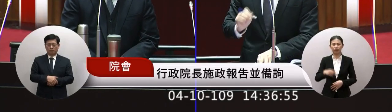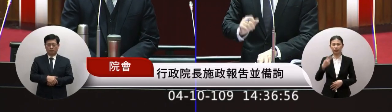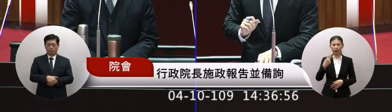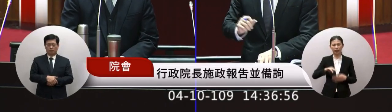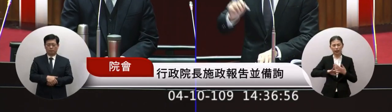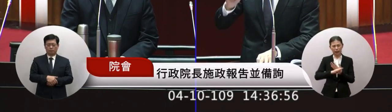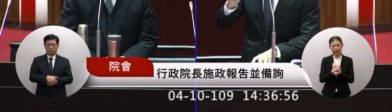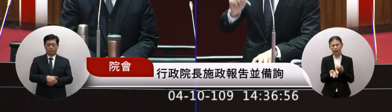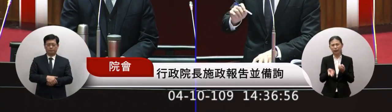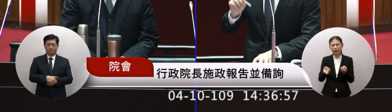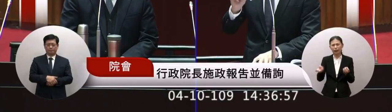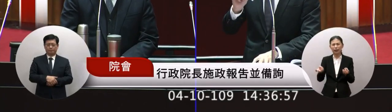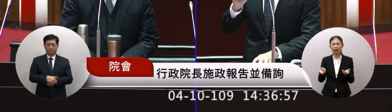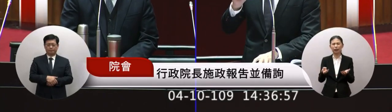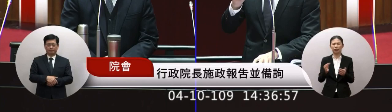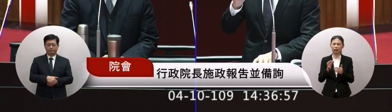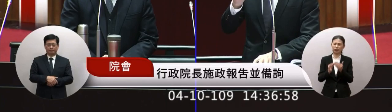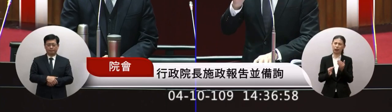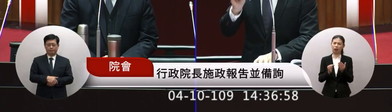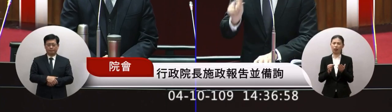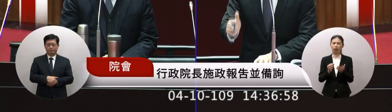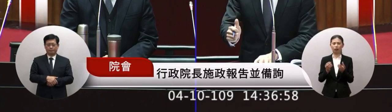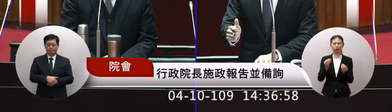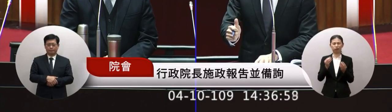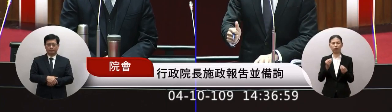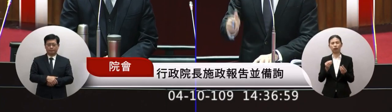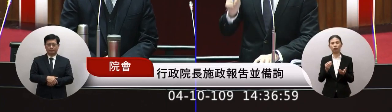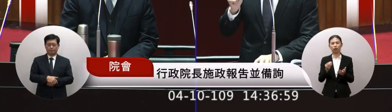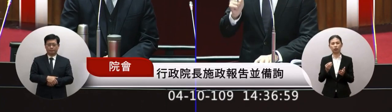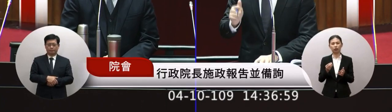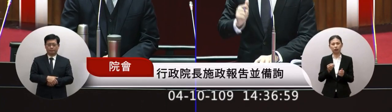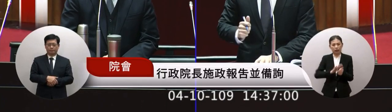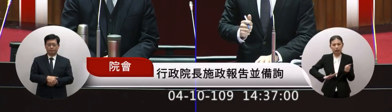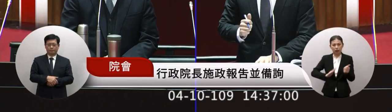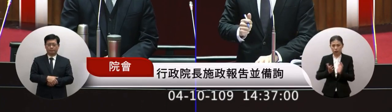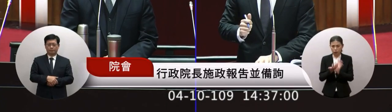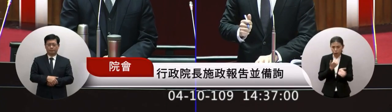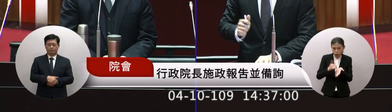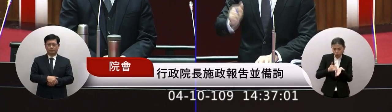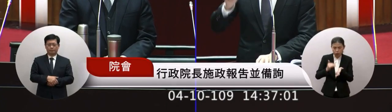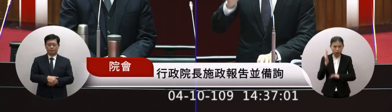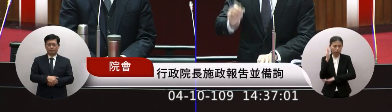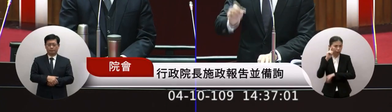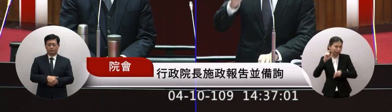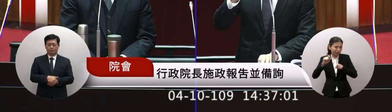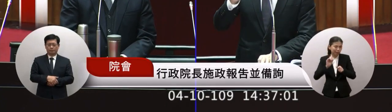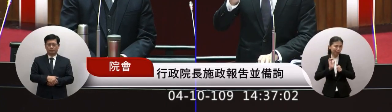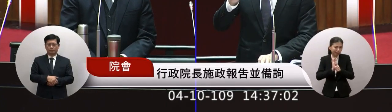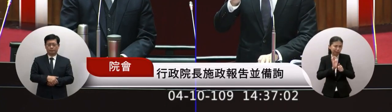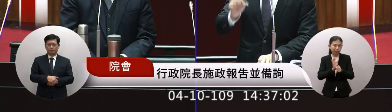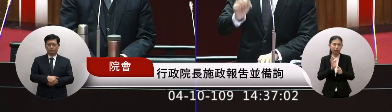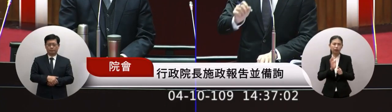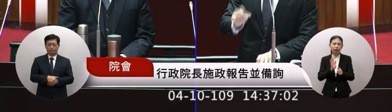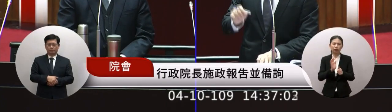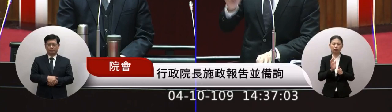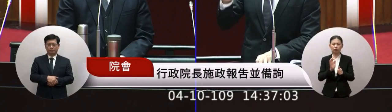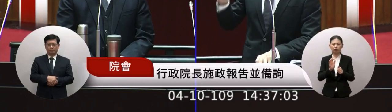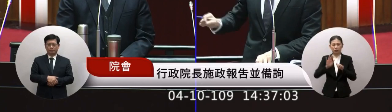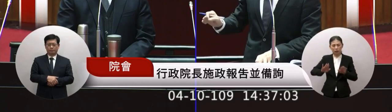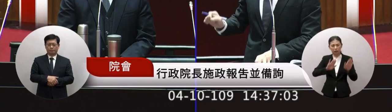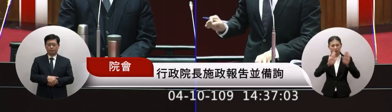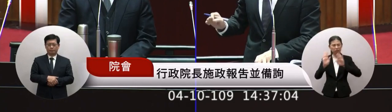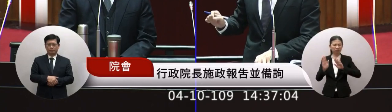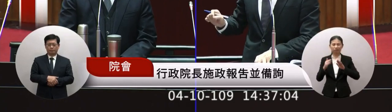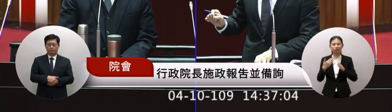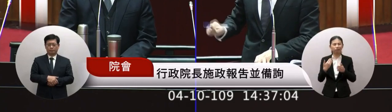的工课，拢是予台湾的，即嘛予咱一寡医生啦吼，一寡政策伫推销的时阵，唔是符合台湾